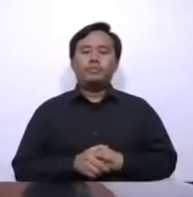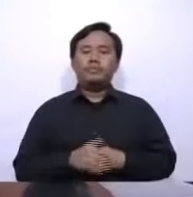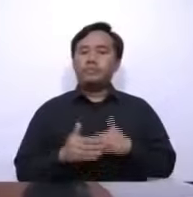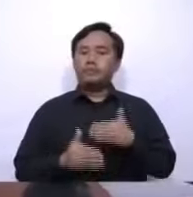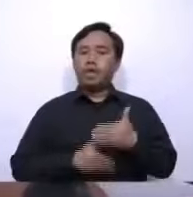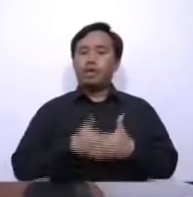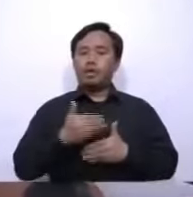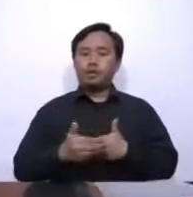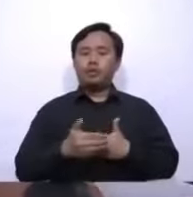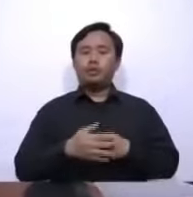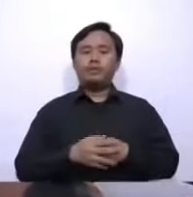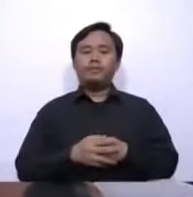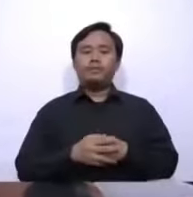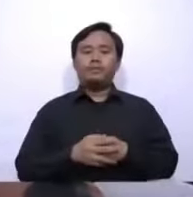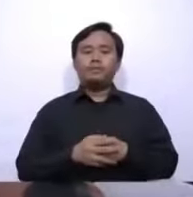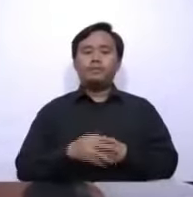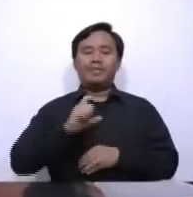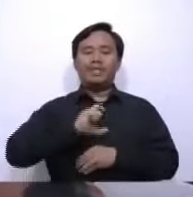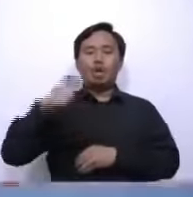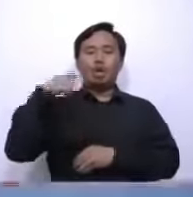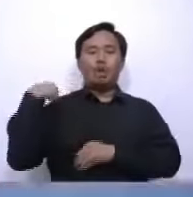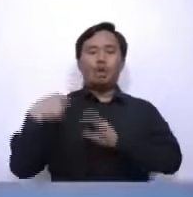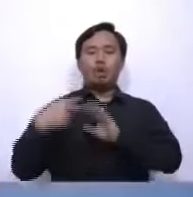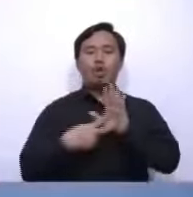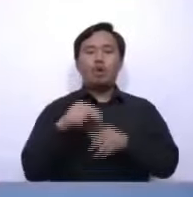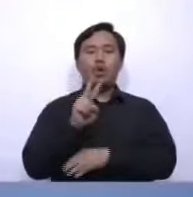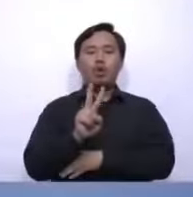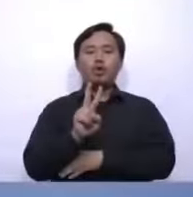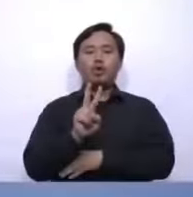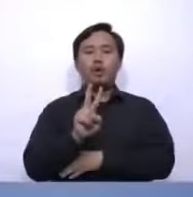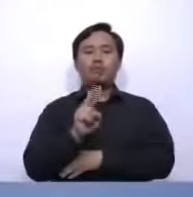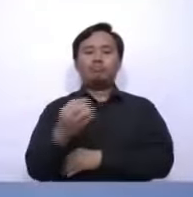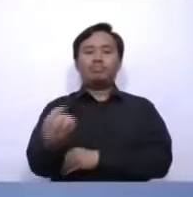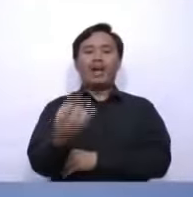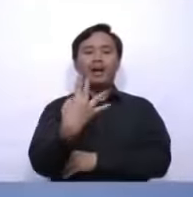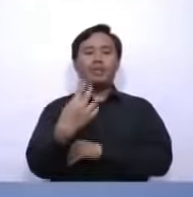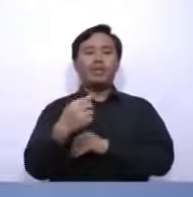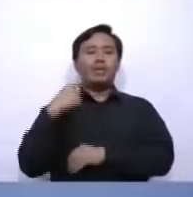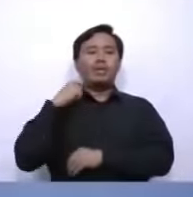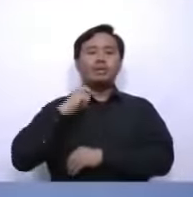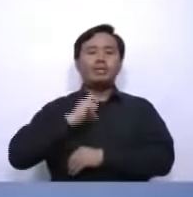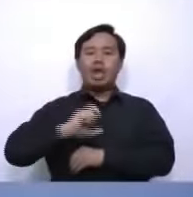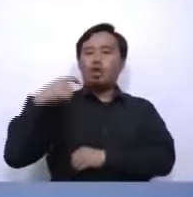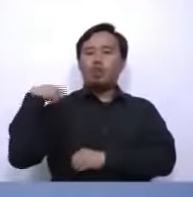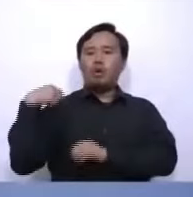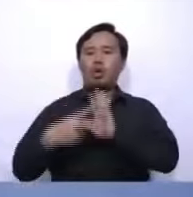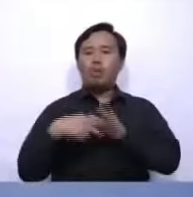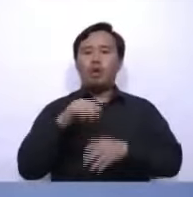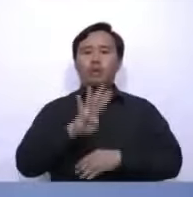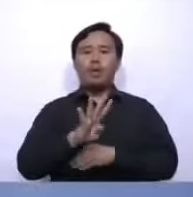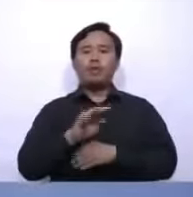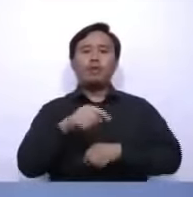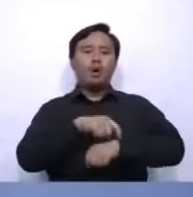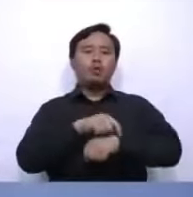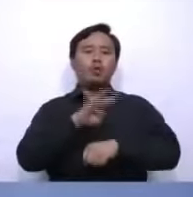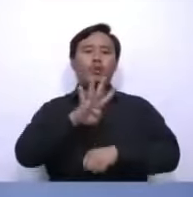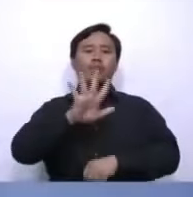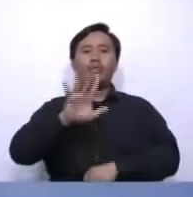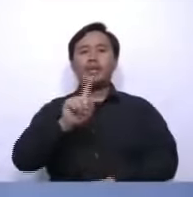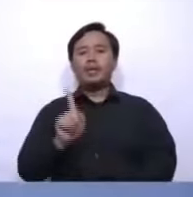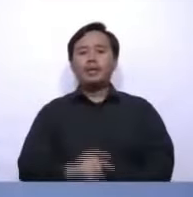Selanjutnya, saya beri kesempatan untuk Cagub nomor urut 2 menanggapi jawaban Cagub nomor urut 4. Durasi 45 detik dimulai saat